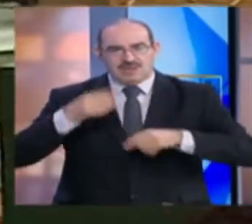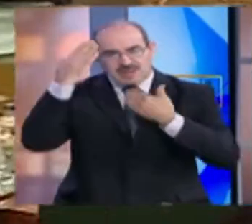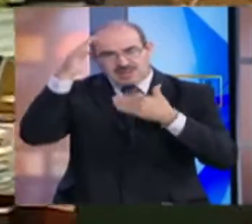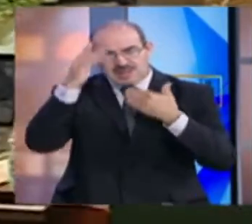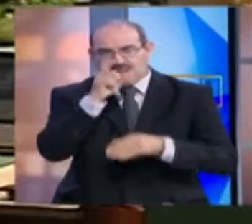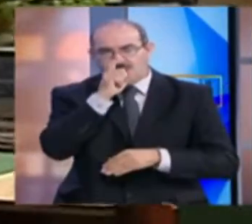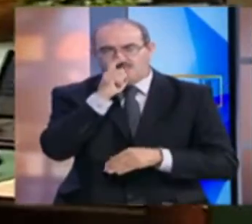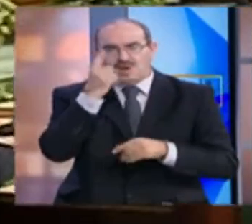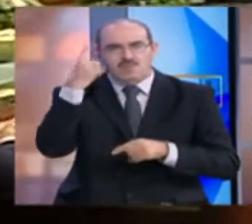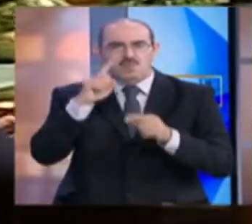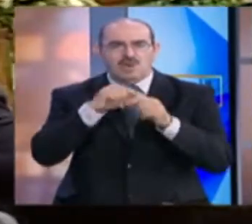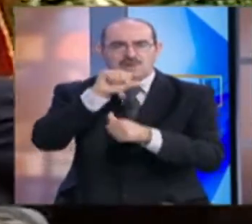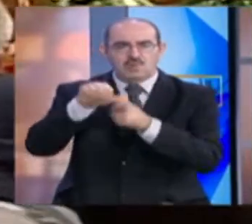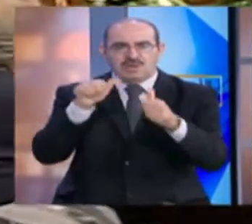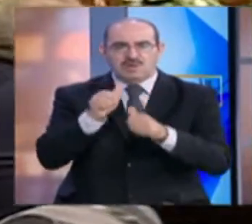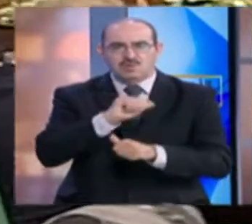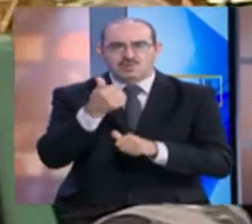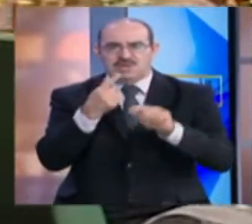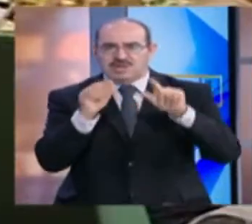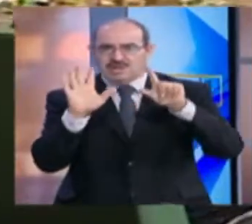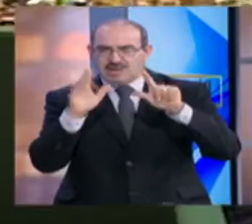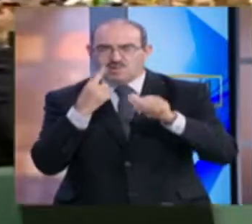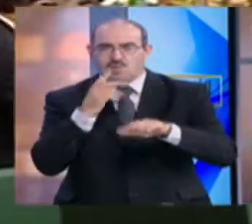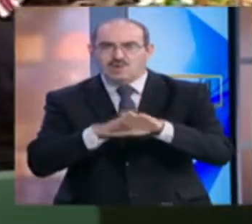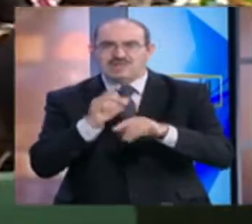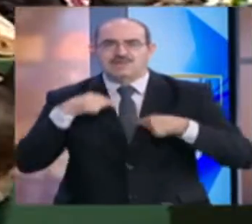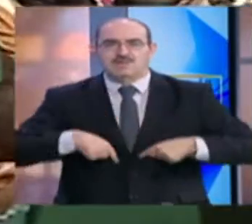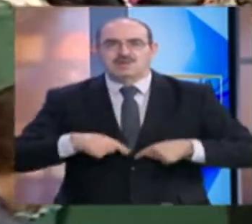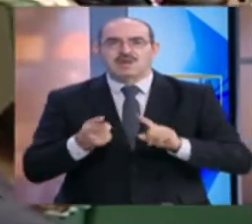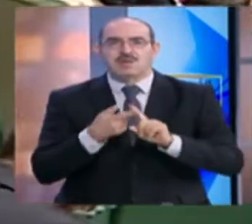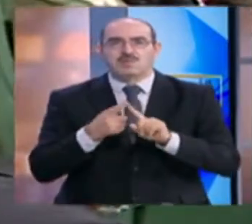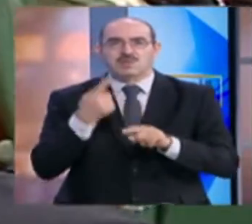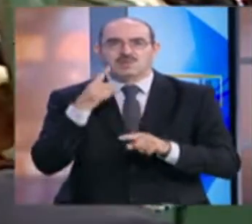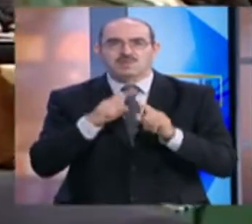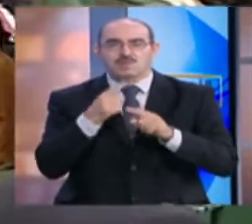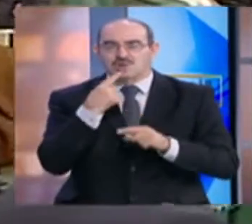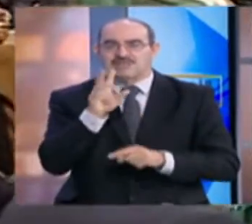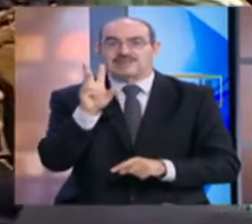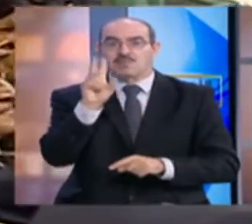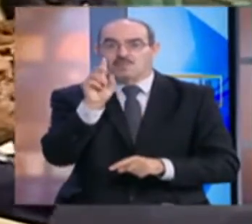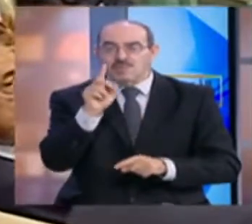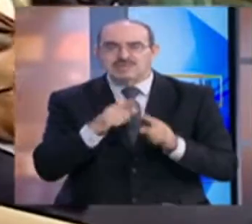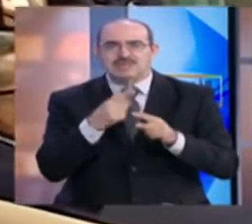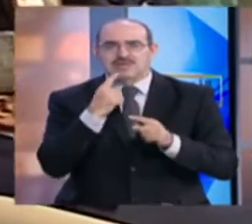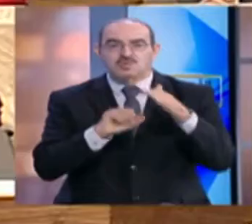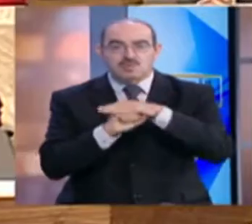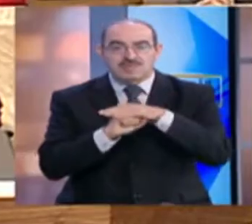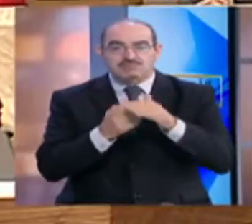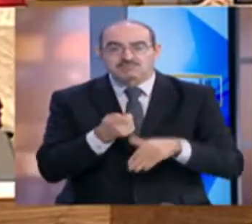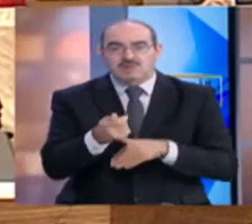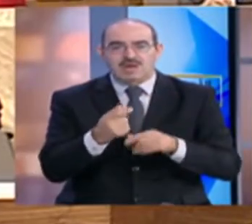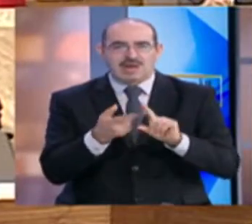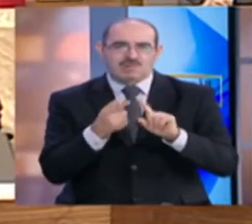العرب في إطار الدورة العادية لمجلس الوزراء، وعكس البيان الصادر عنها إيمان الدول العربية